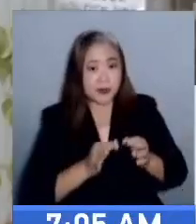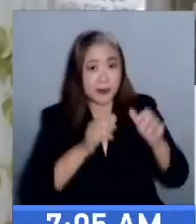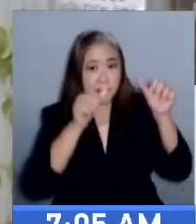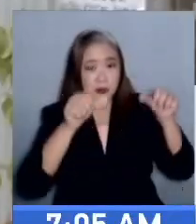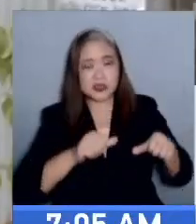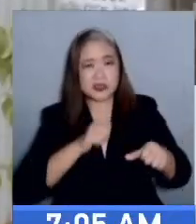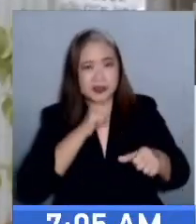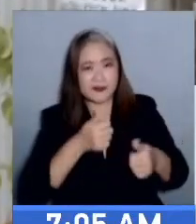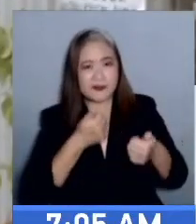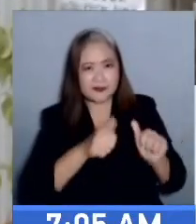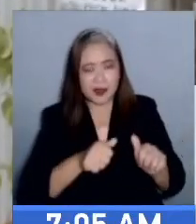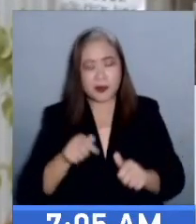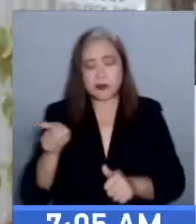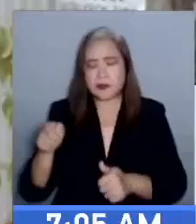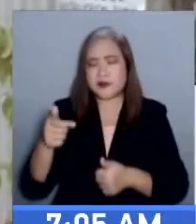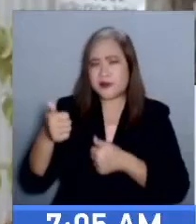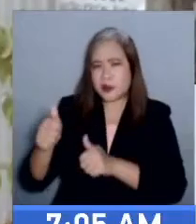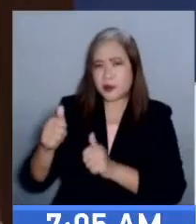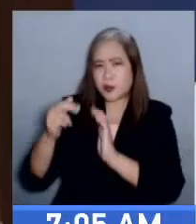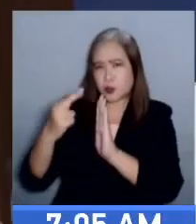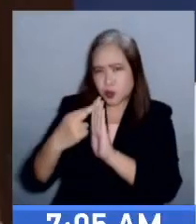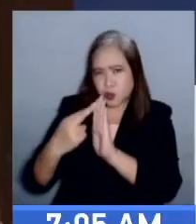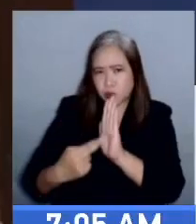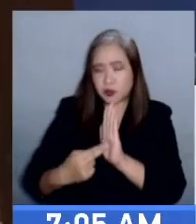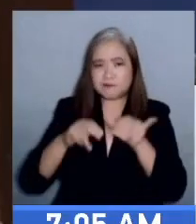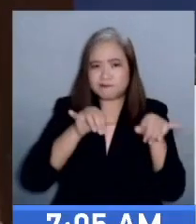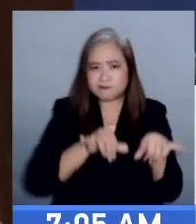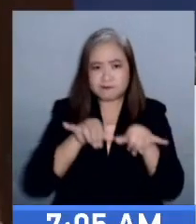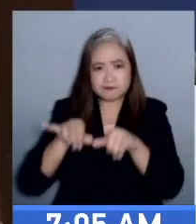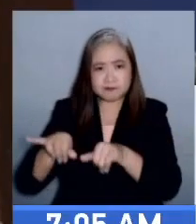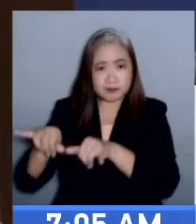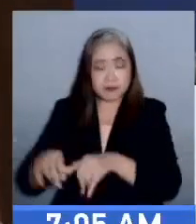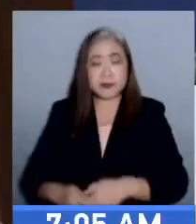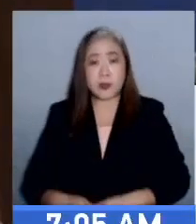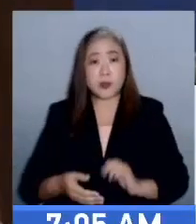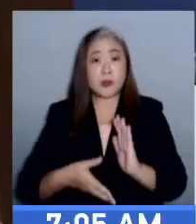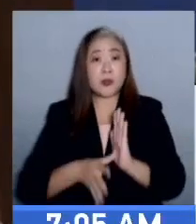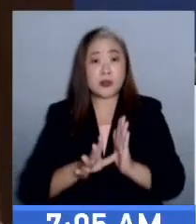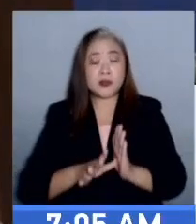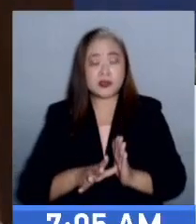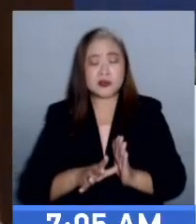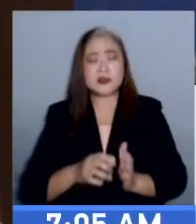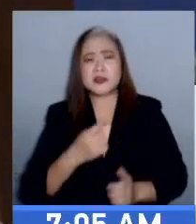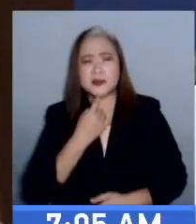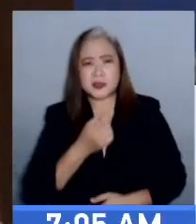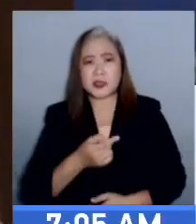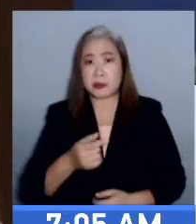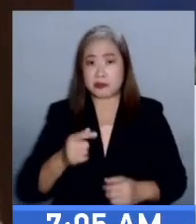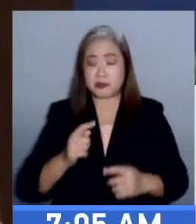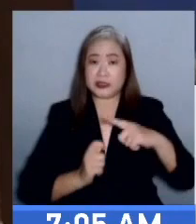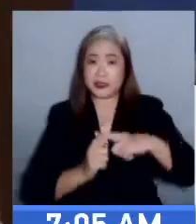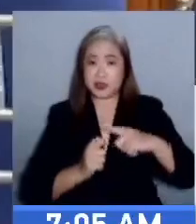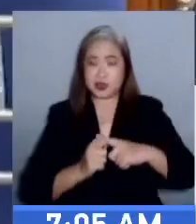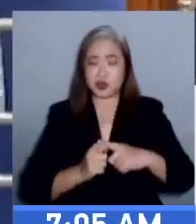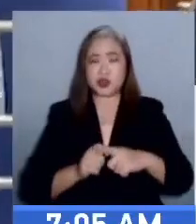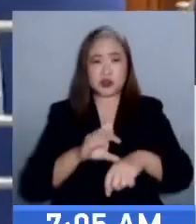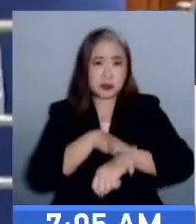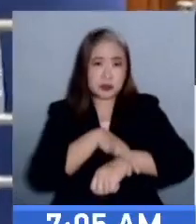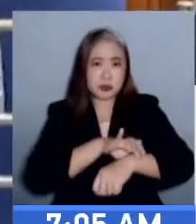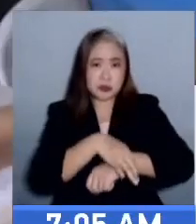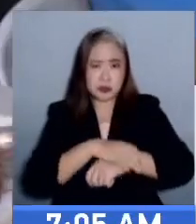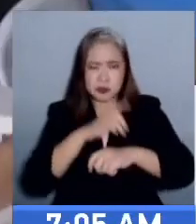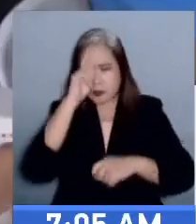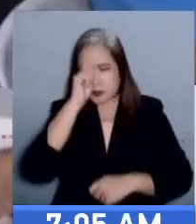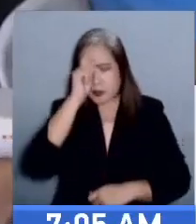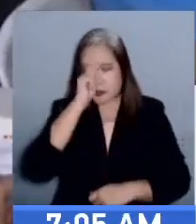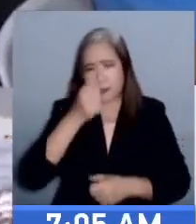nilang guidelines. Dagdag pa ng COMELEC, bawal din ang pamimigay ng t-shirt, bolers, sombrero, payo o